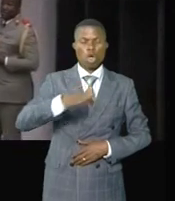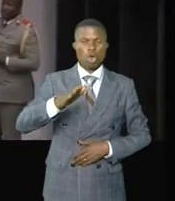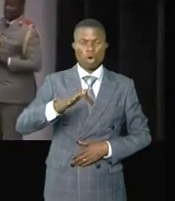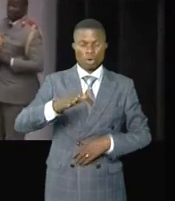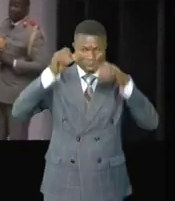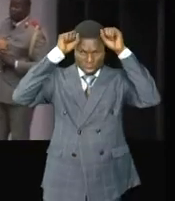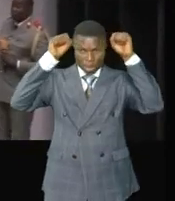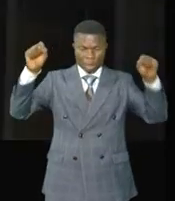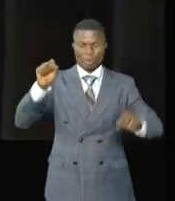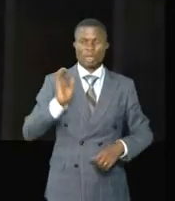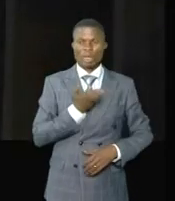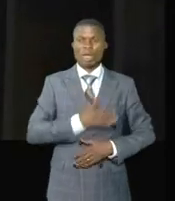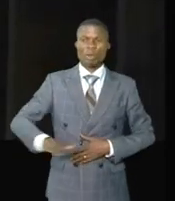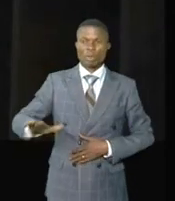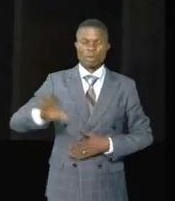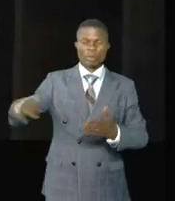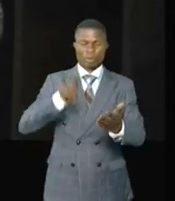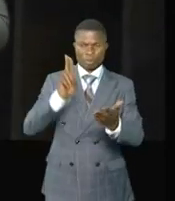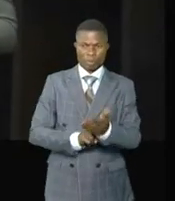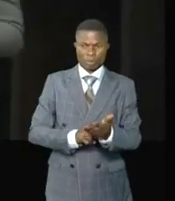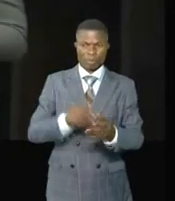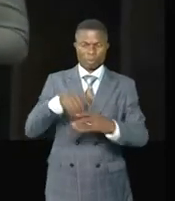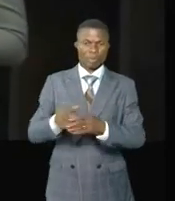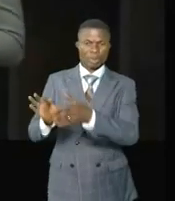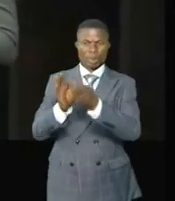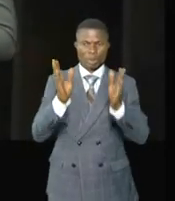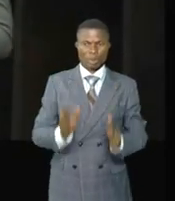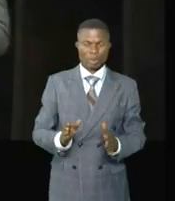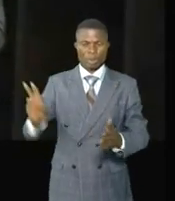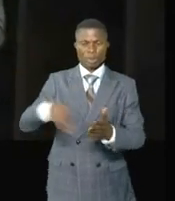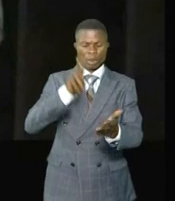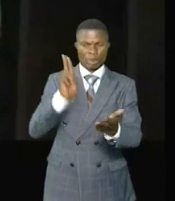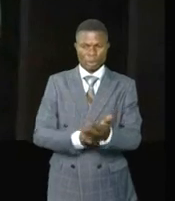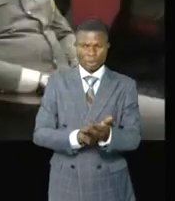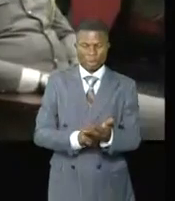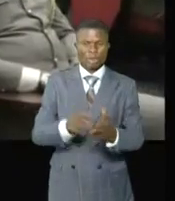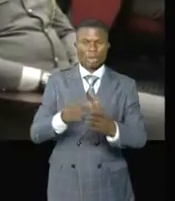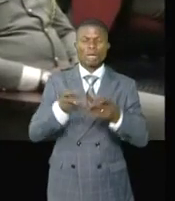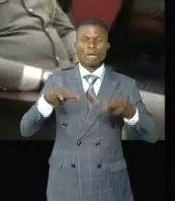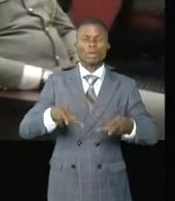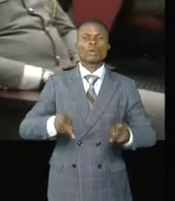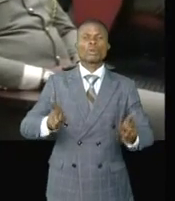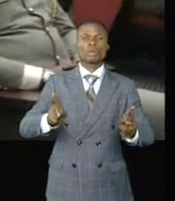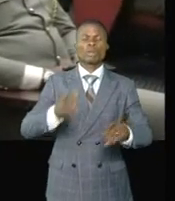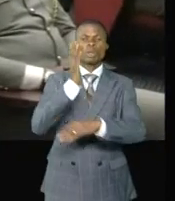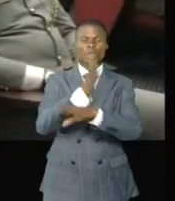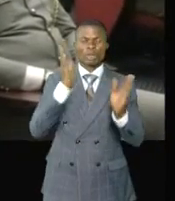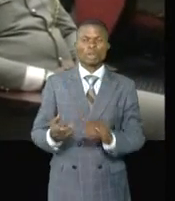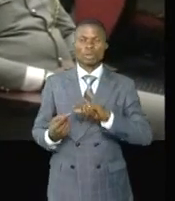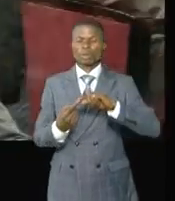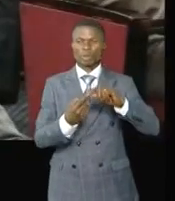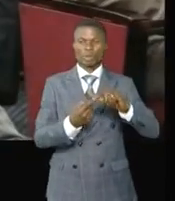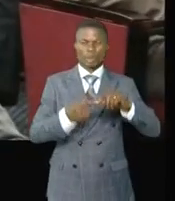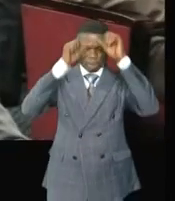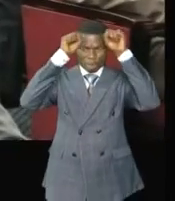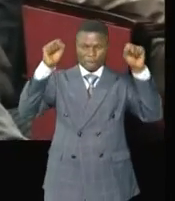présidence de la République a signé à travers son coordonnateur ce protocole d'accord sous la supervision du conseiller spécial du chef